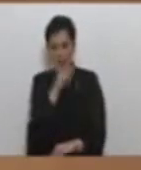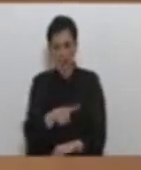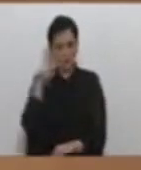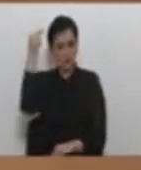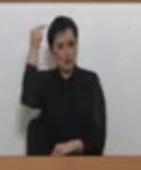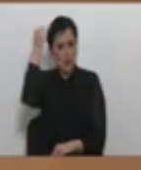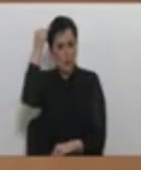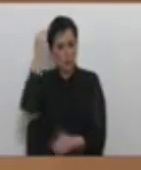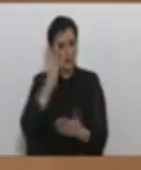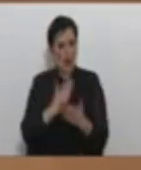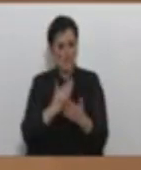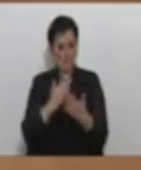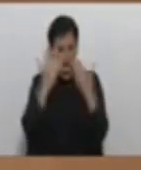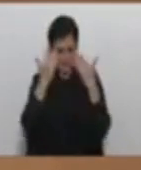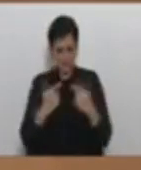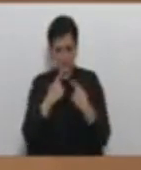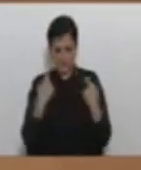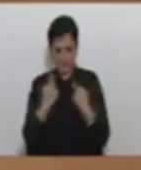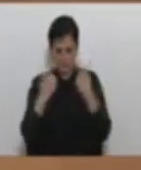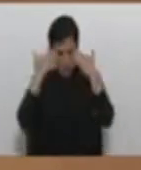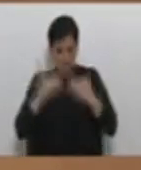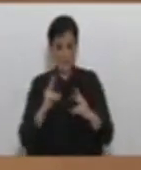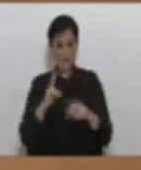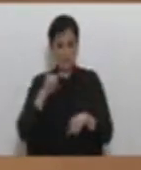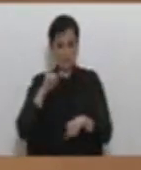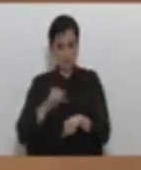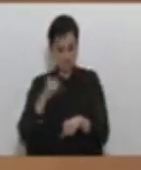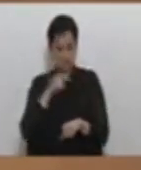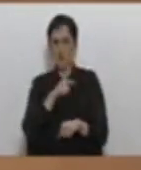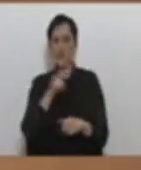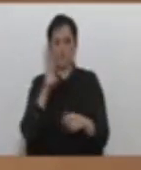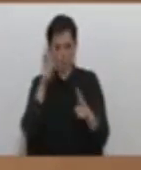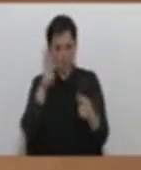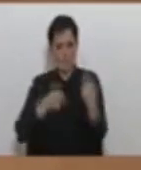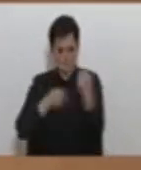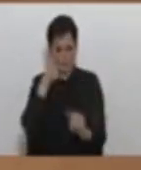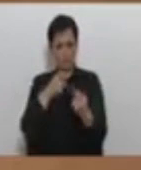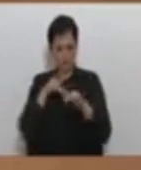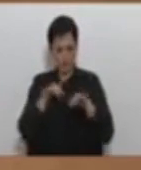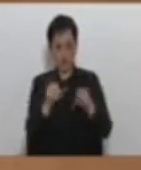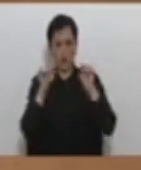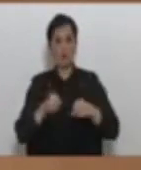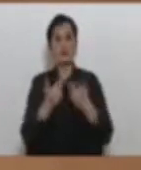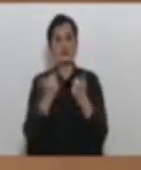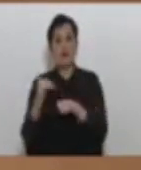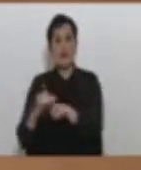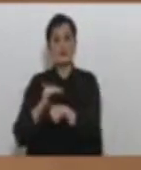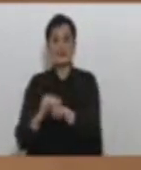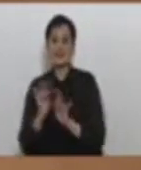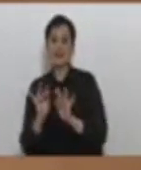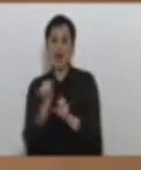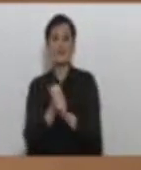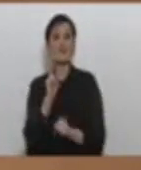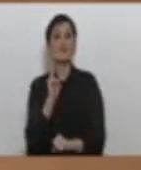ჯავშანია. ის, ვისაც ეს გრძნობა გააჩნია, უდრეკია ბოროტებასთან ბრძოლაში და მოქნილია სიკეთის კეთებაში, ეს თქვა